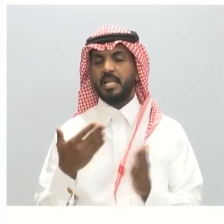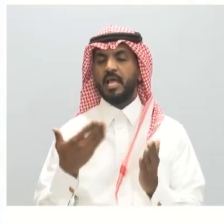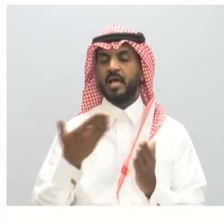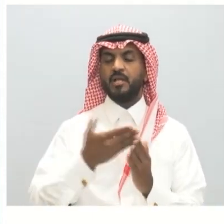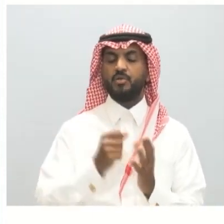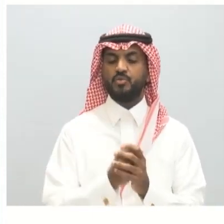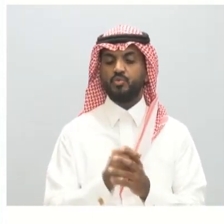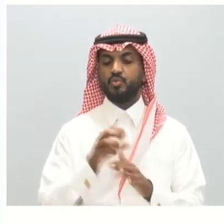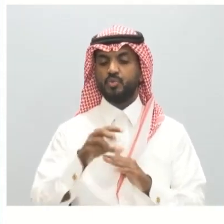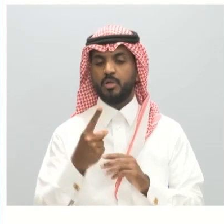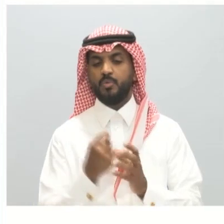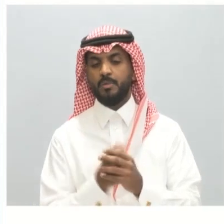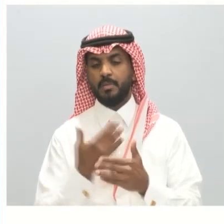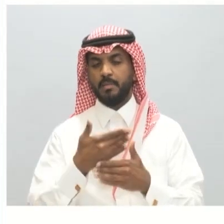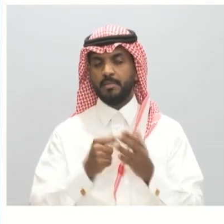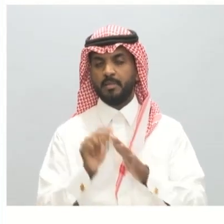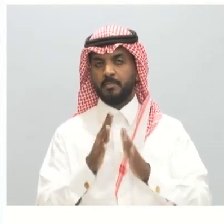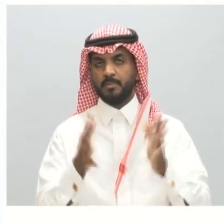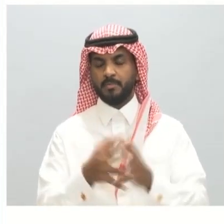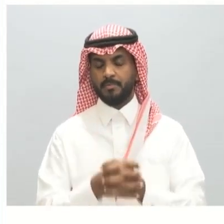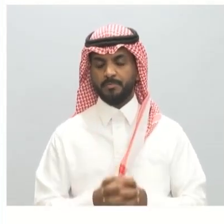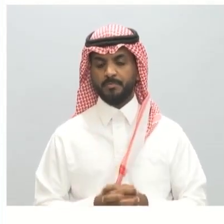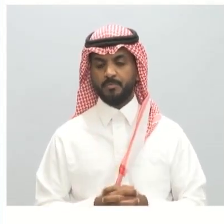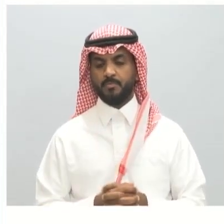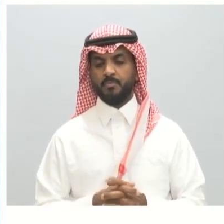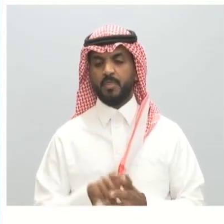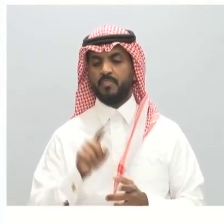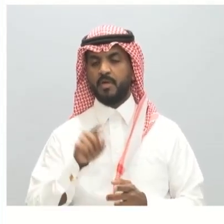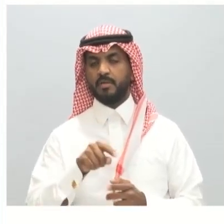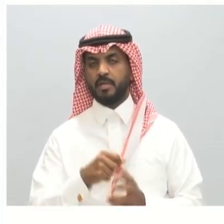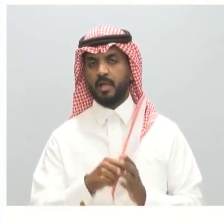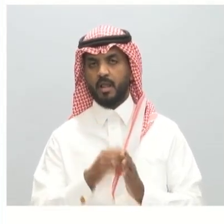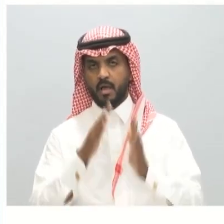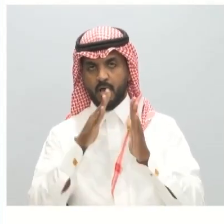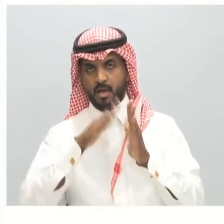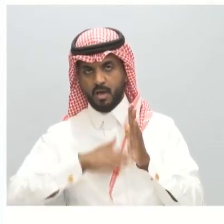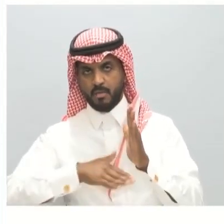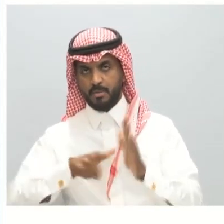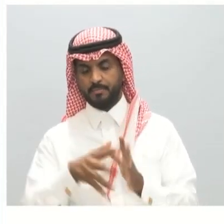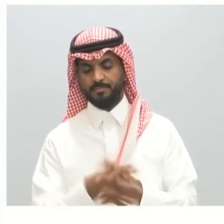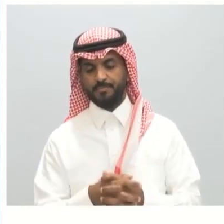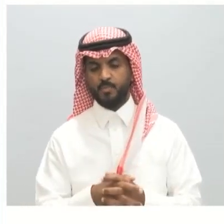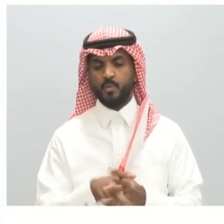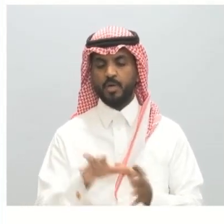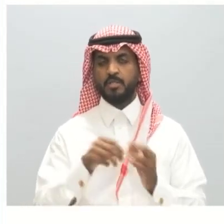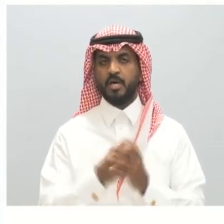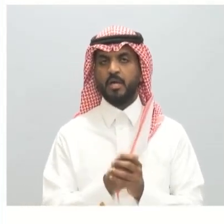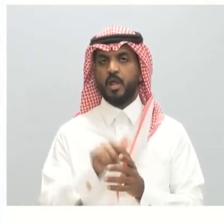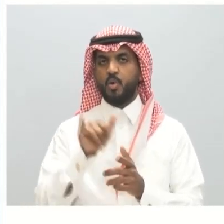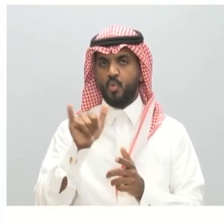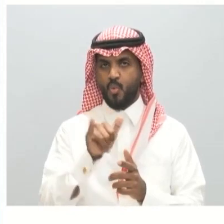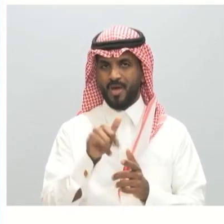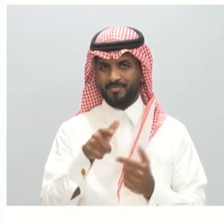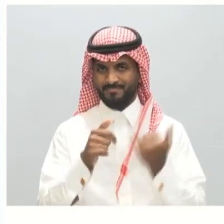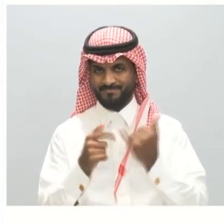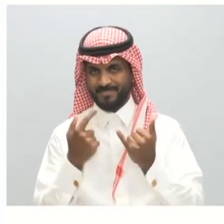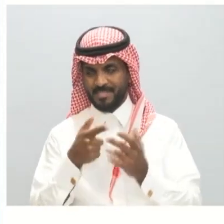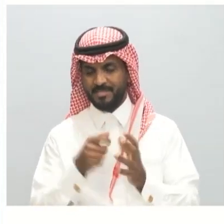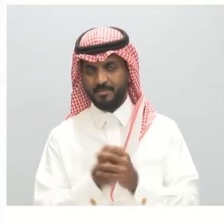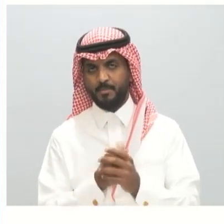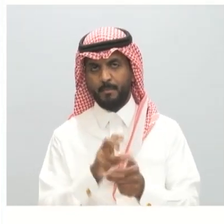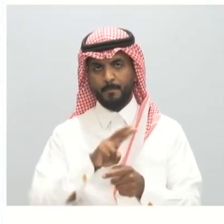لبنه اكبر من ثم ضغطنا على القائمه خ اخترنا الواي بدلا من